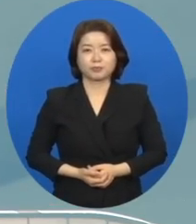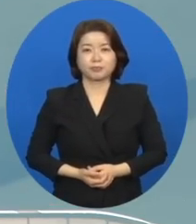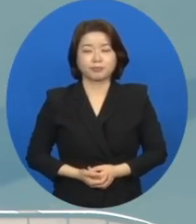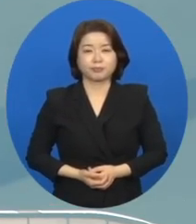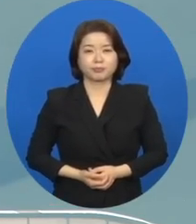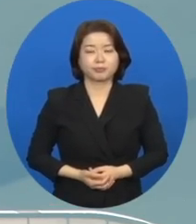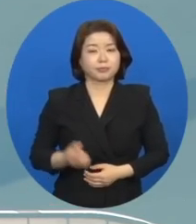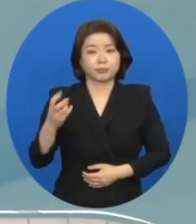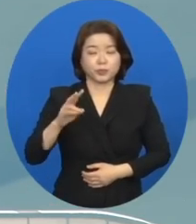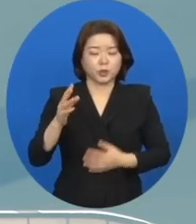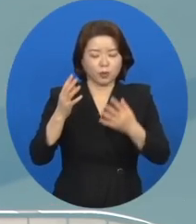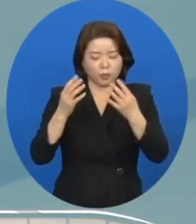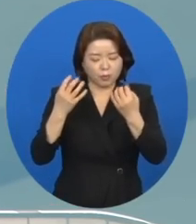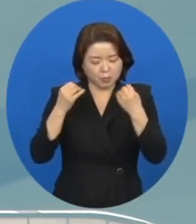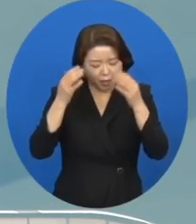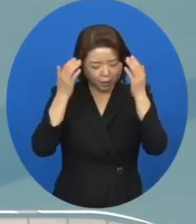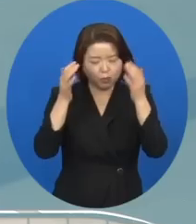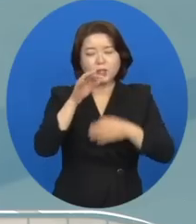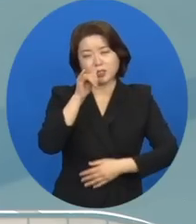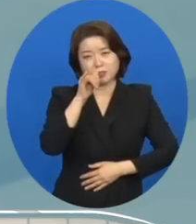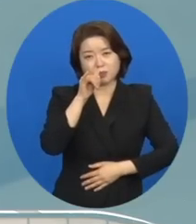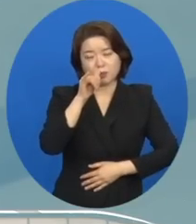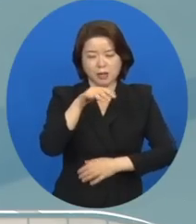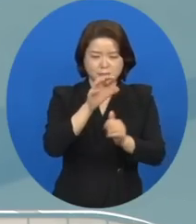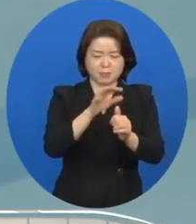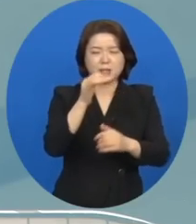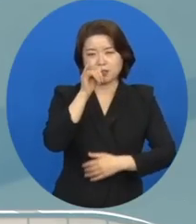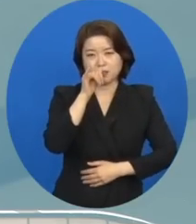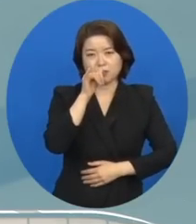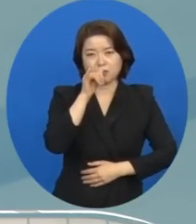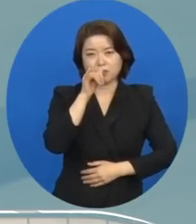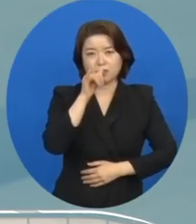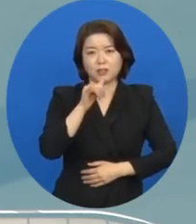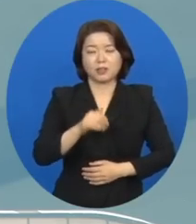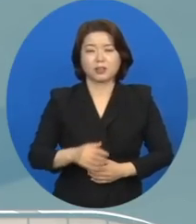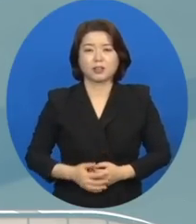근데 얼마나 많은 고난이 있었을까, 핍박이 있었을까.